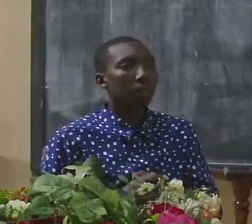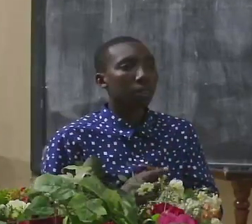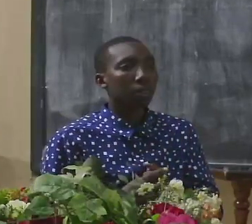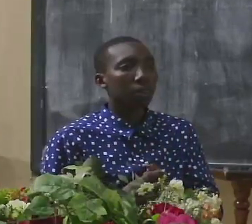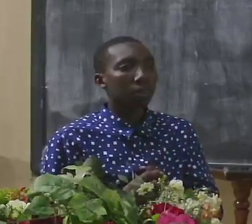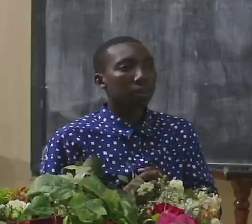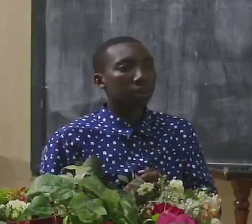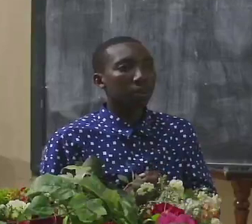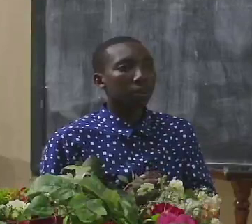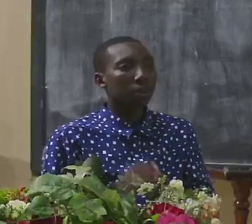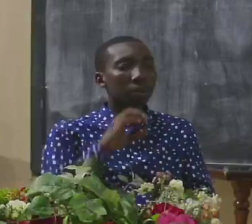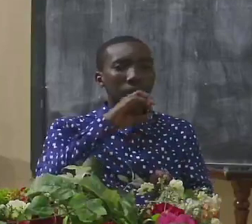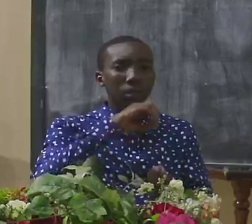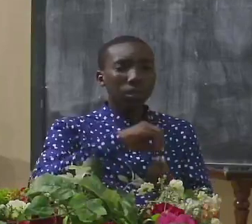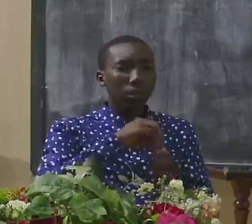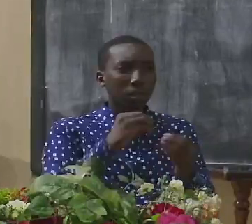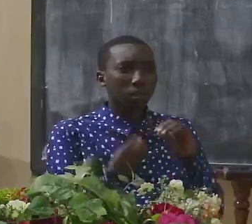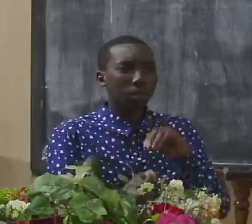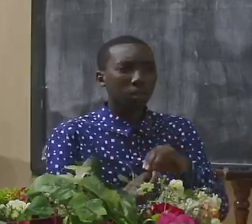Namba